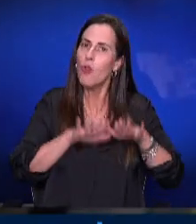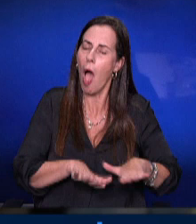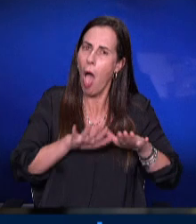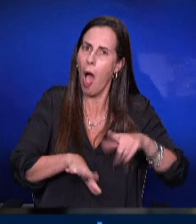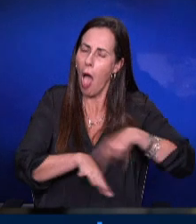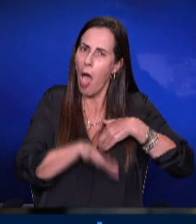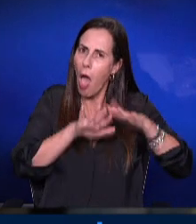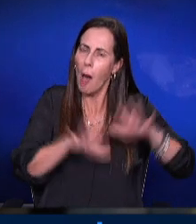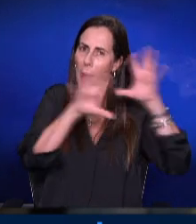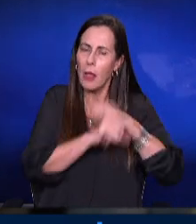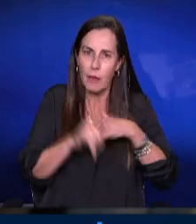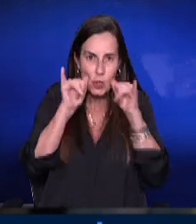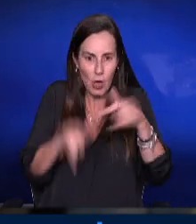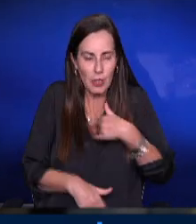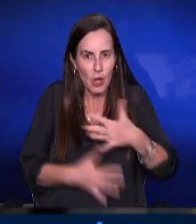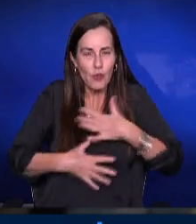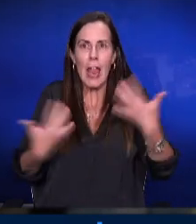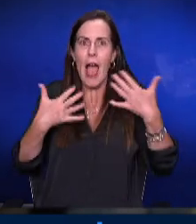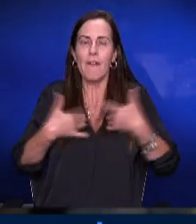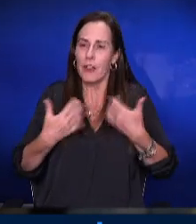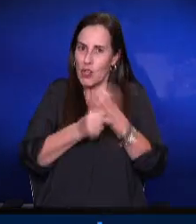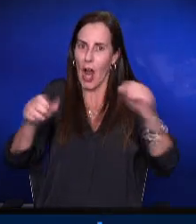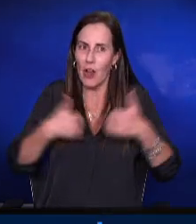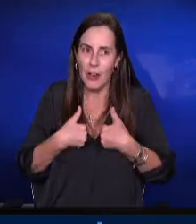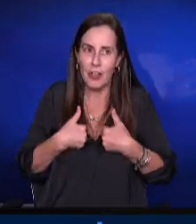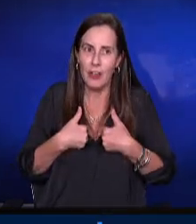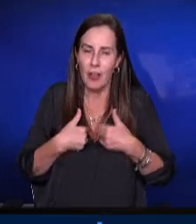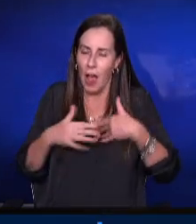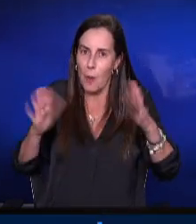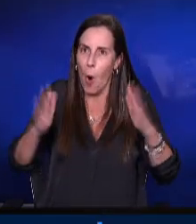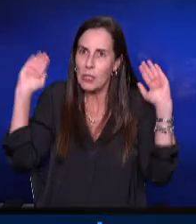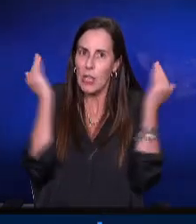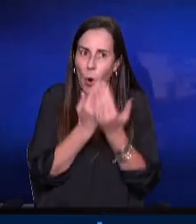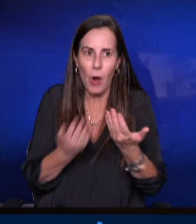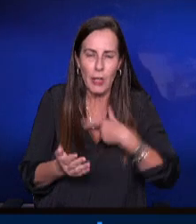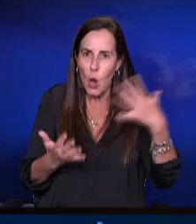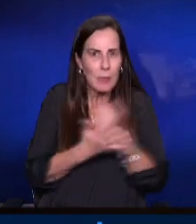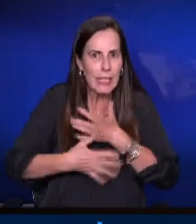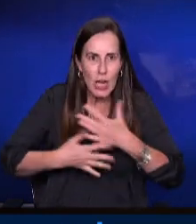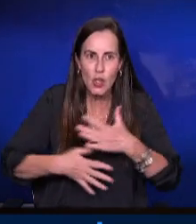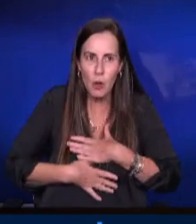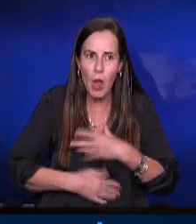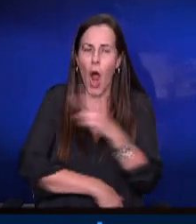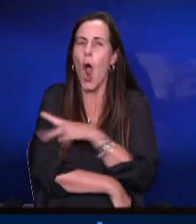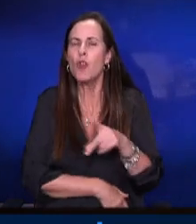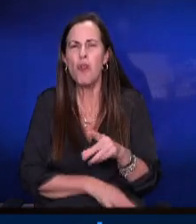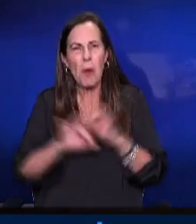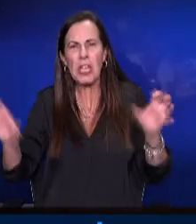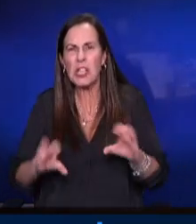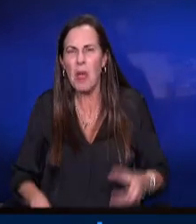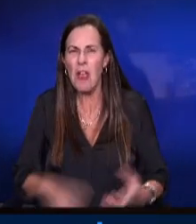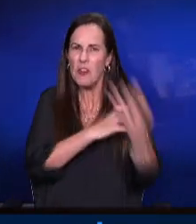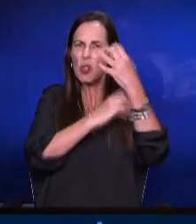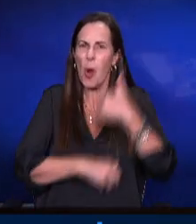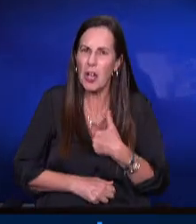שעות מהלילה, ואני צועק לו, אני לא נושם, אין לי אוויר, תשחרר אותי, אני קלסטרופובי, אני לא מצליח לנשום. אותו שוטר התחיל להתעצבן ולצעוק